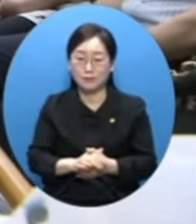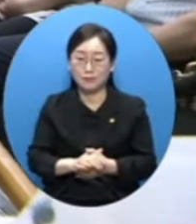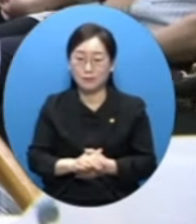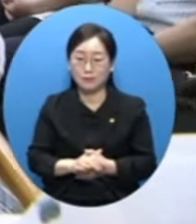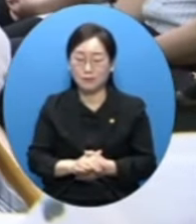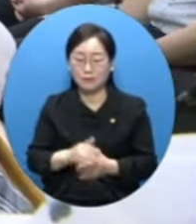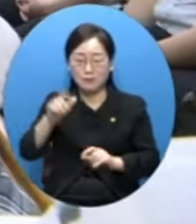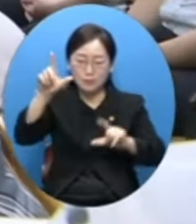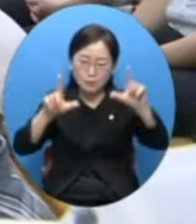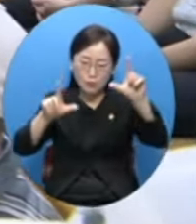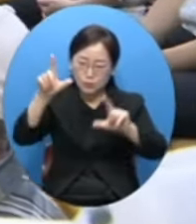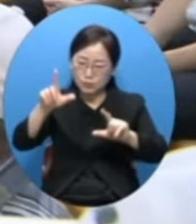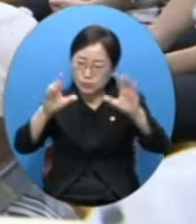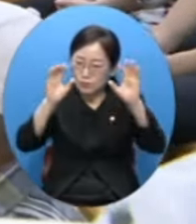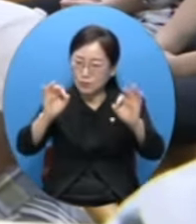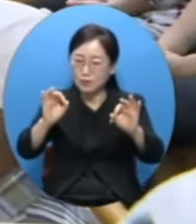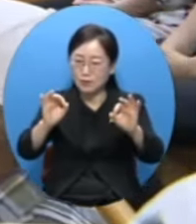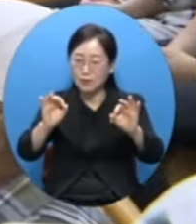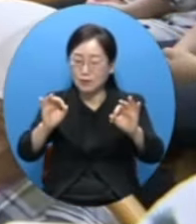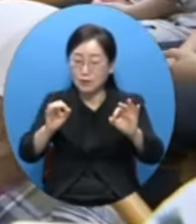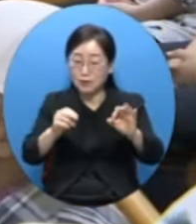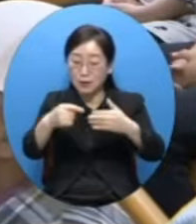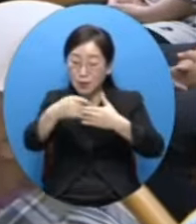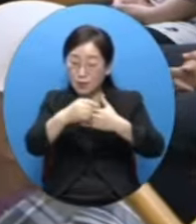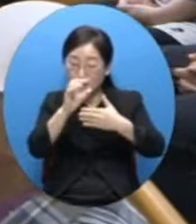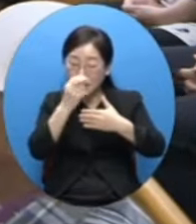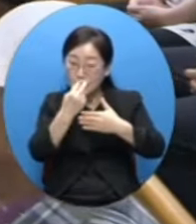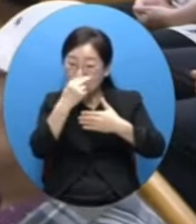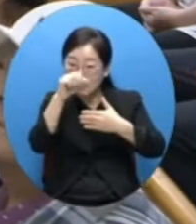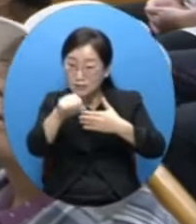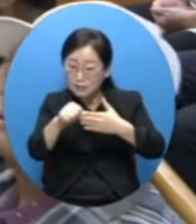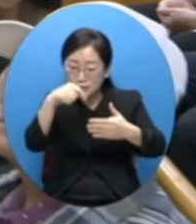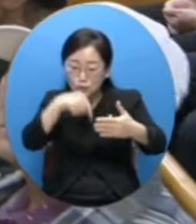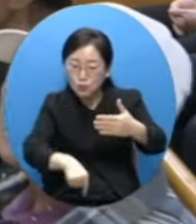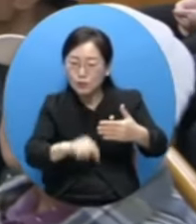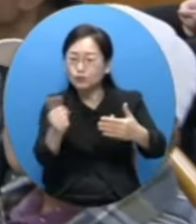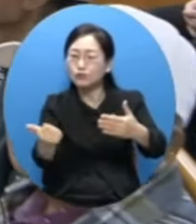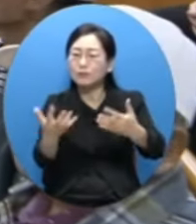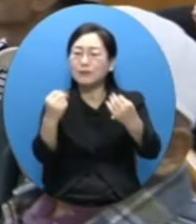그 삶의 모습이 살아있다 하나 죽은 자 같은 사람이 너무나 많이 있습니다.